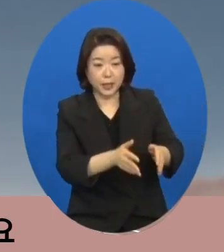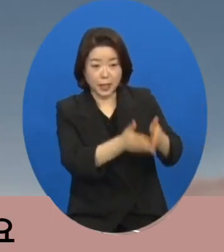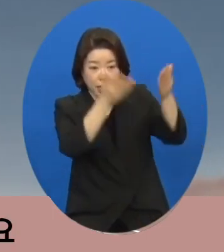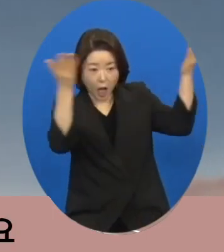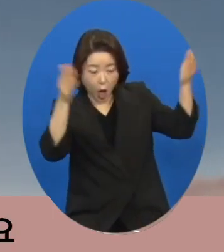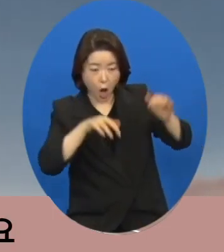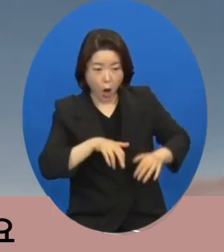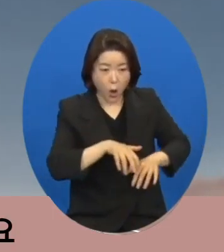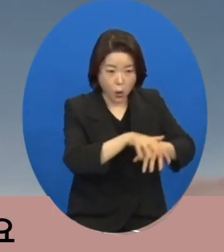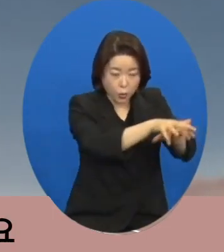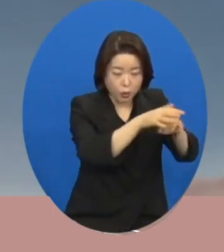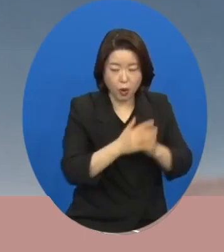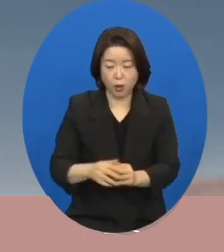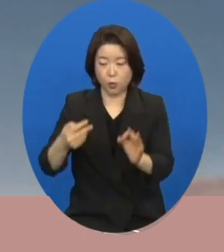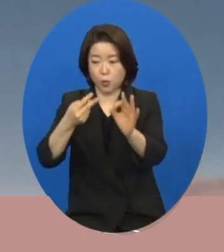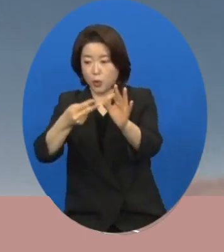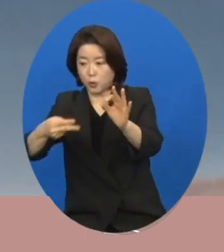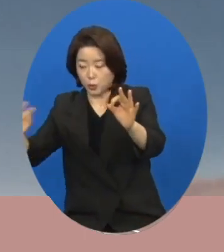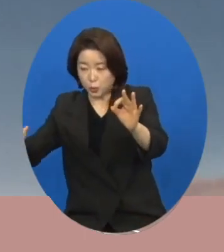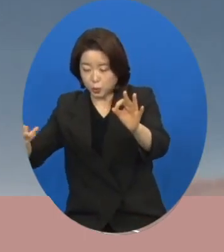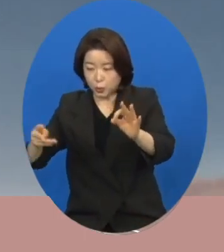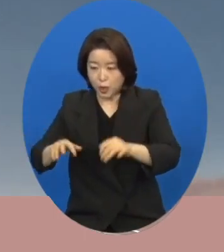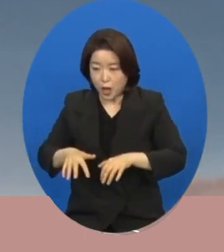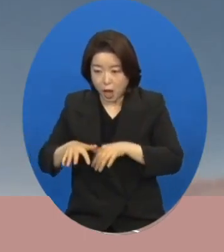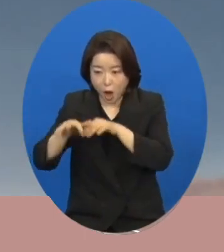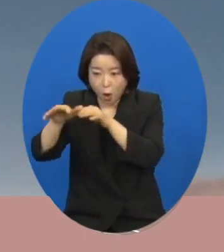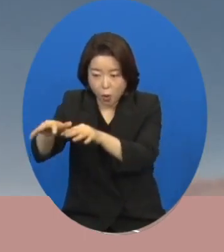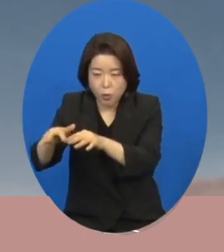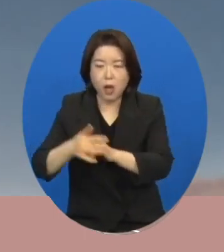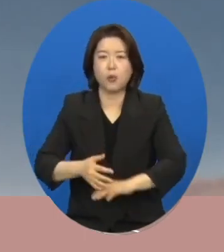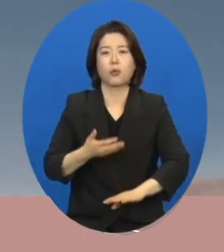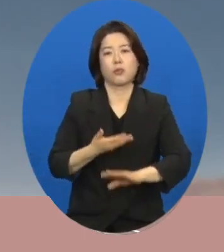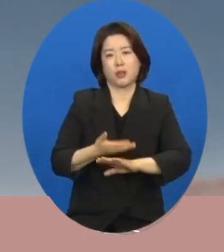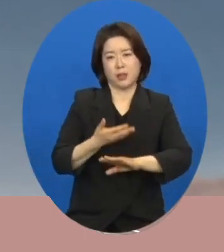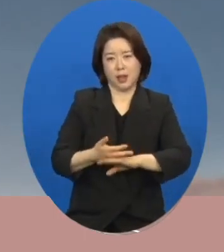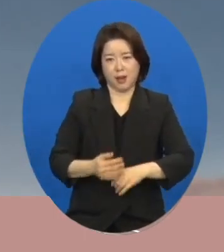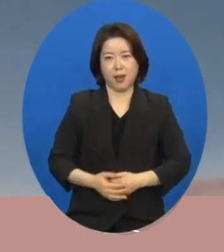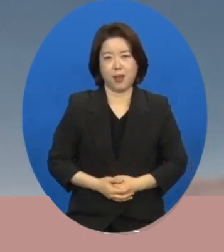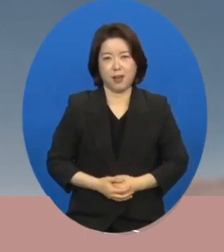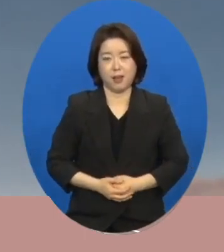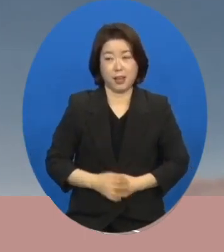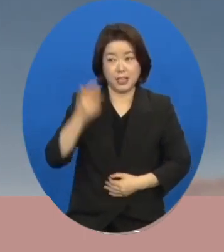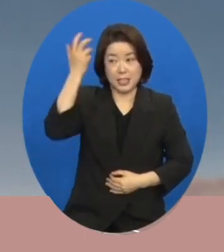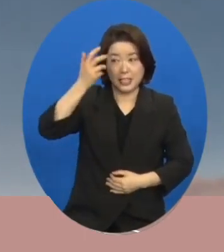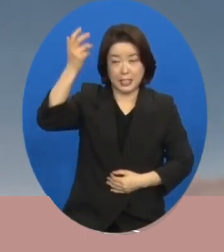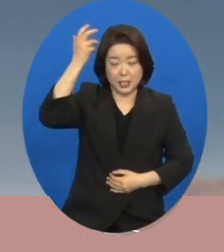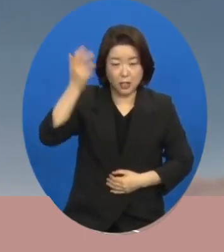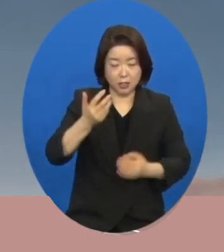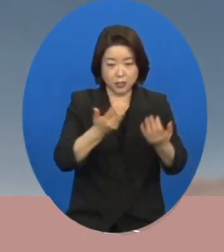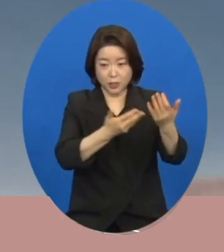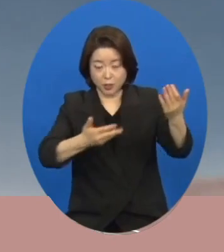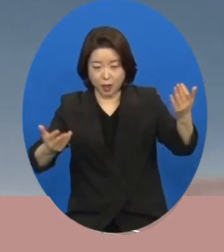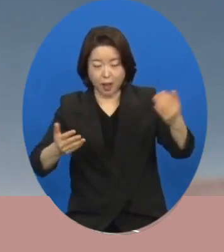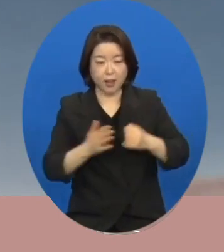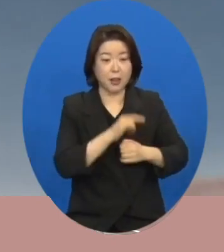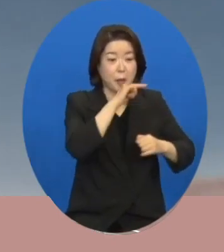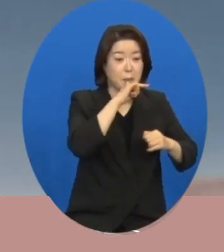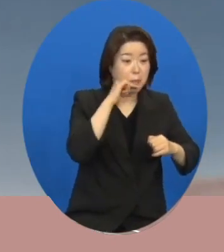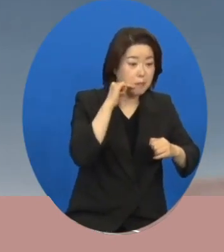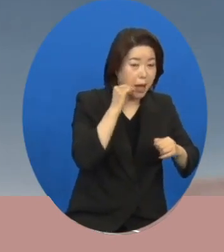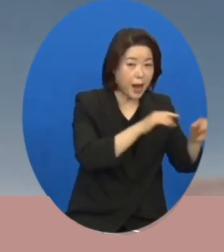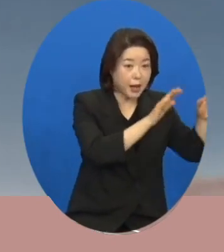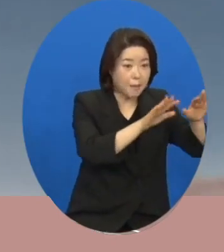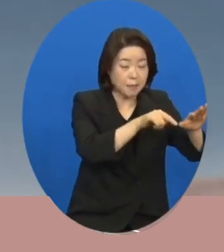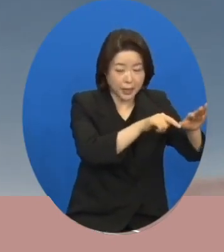것은 다르다는 거예요 영적 여정에 홍해가 있고 또한 요단강이 있으면 여러분 아셔야 됩니다